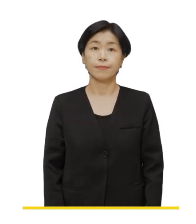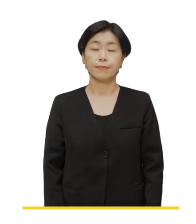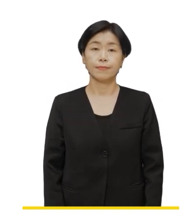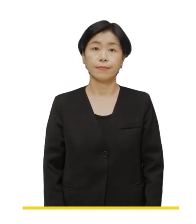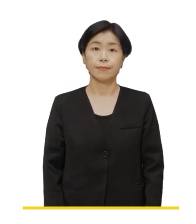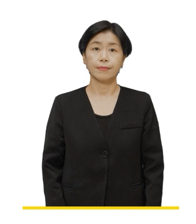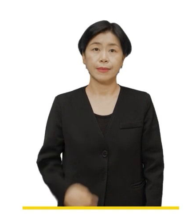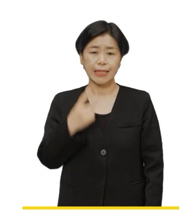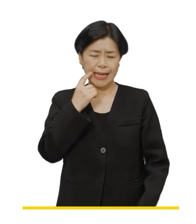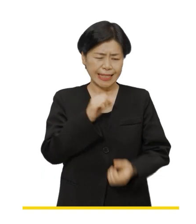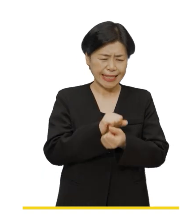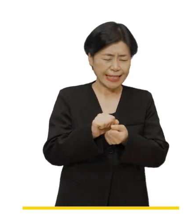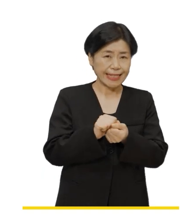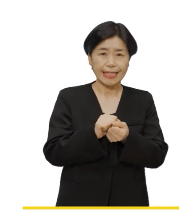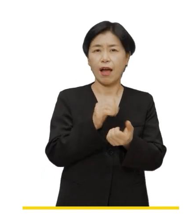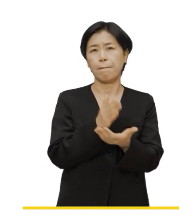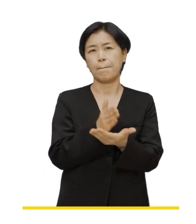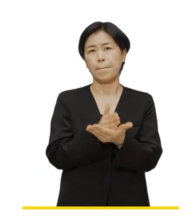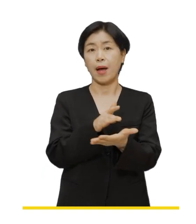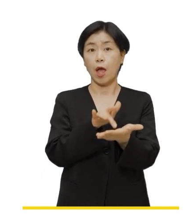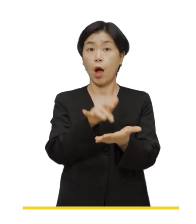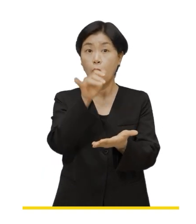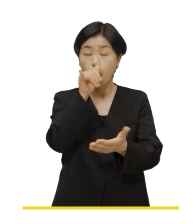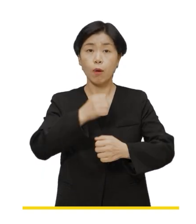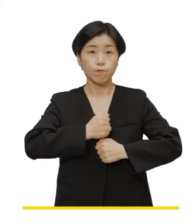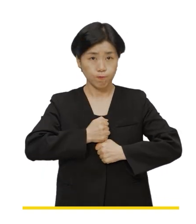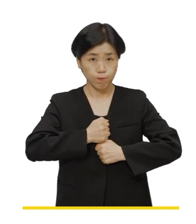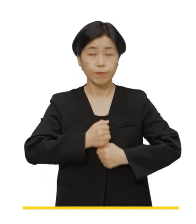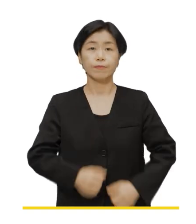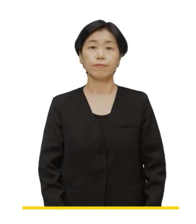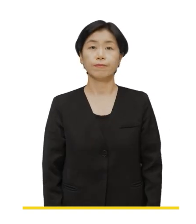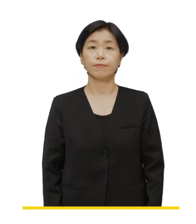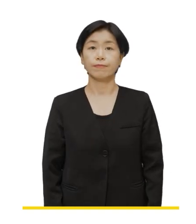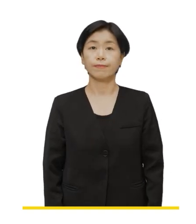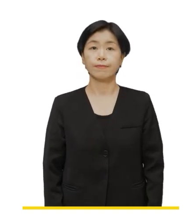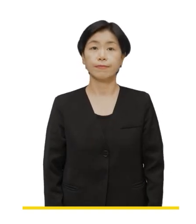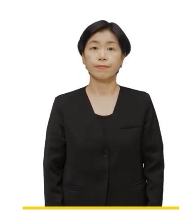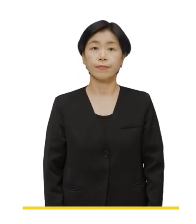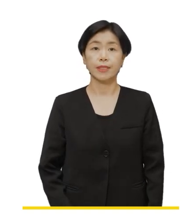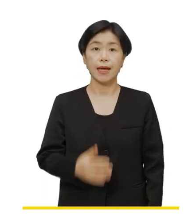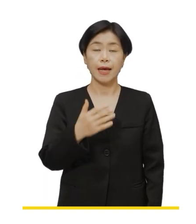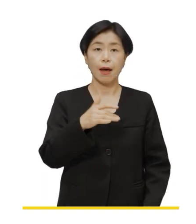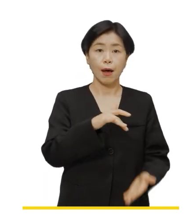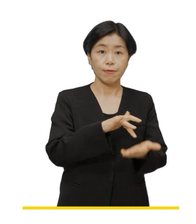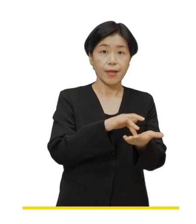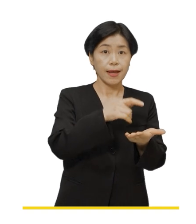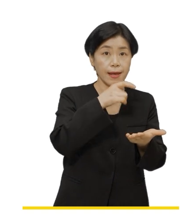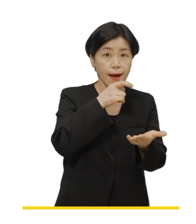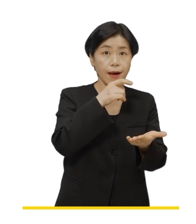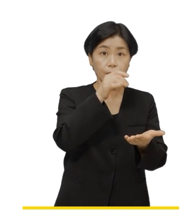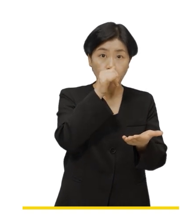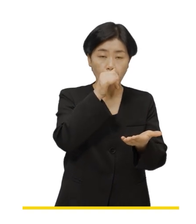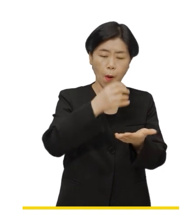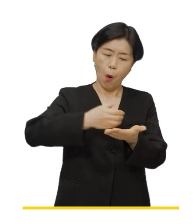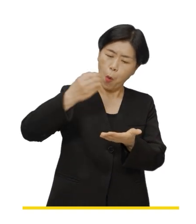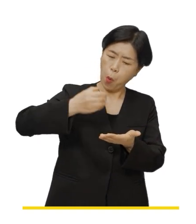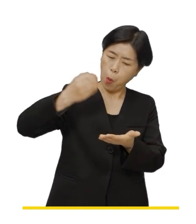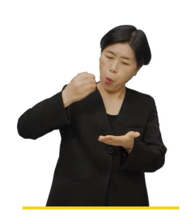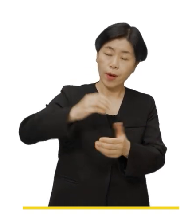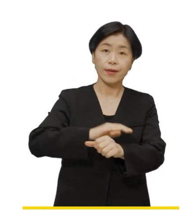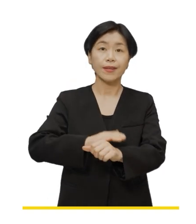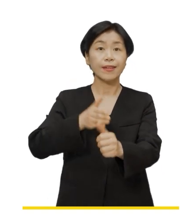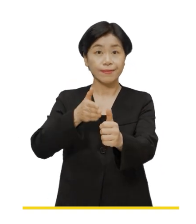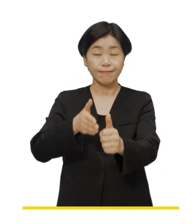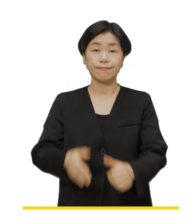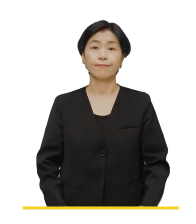씹어서 먹으면 안 되는 약도 있으니 주의해야 해요. 시럽, 물약은 약이 든 병을 잘